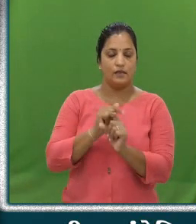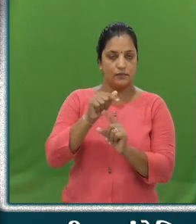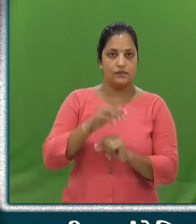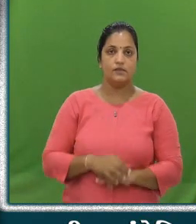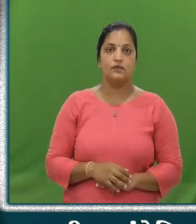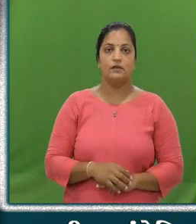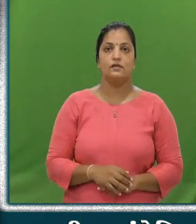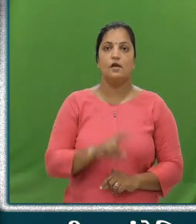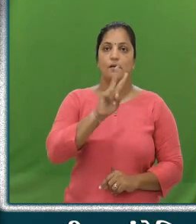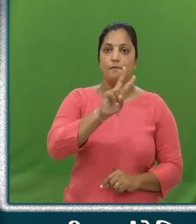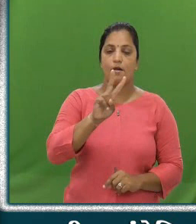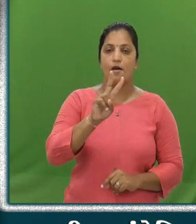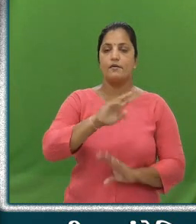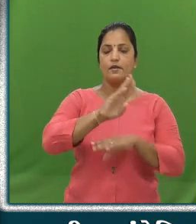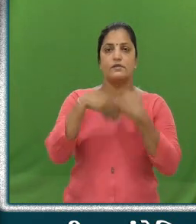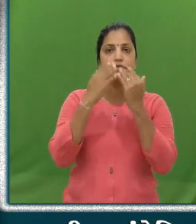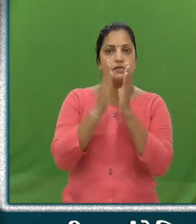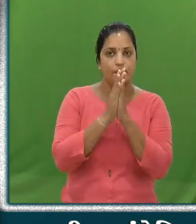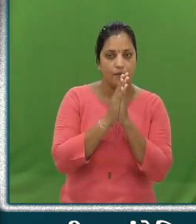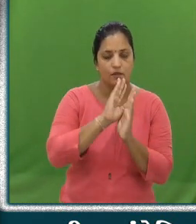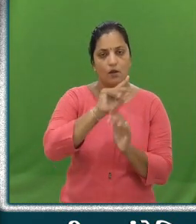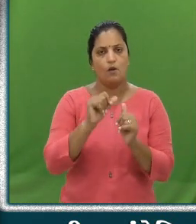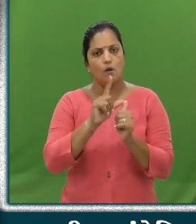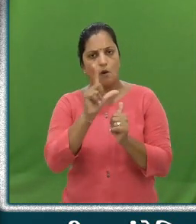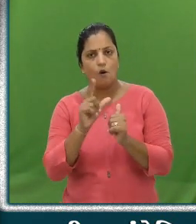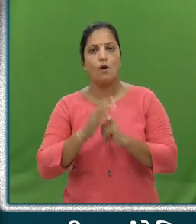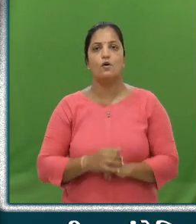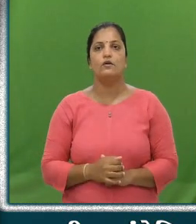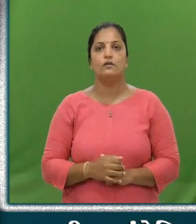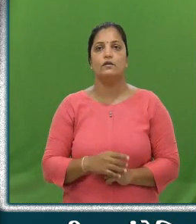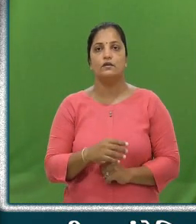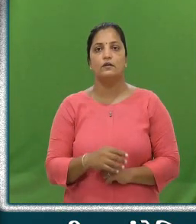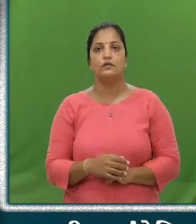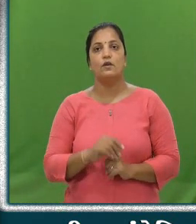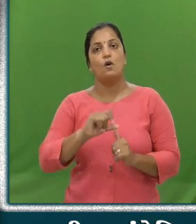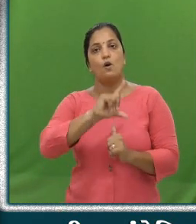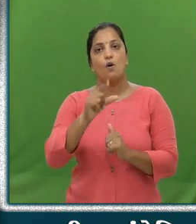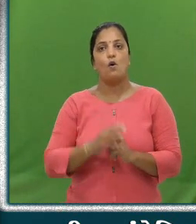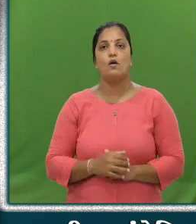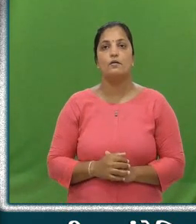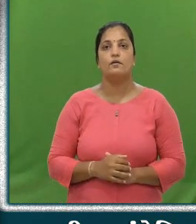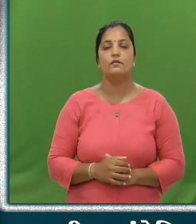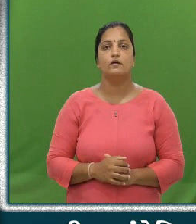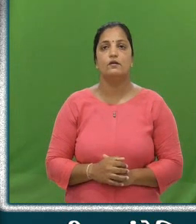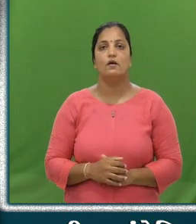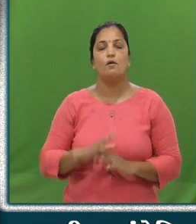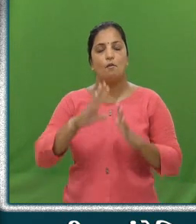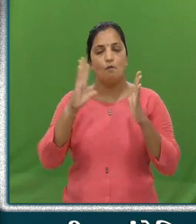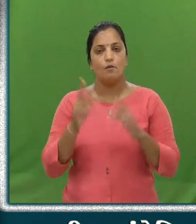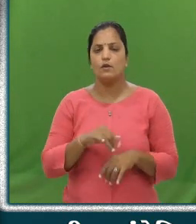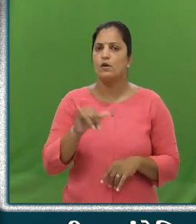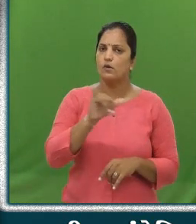છે 22 રંગસૂત્રો જે દૈહિક રંગસૂત્ર છે એ બધા જ રંગસૂત્ર કેવા છે મોટા ભાગે